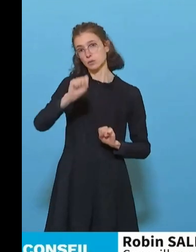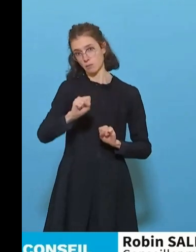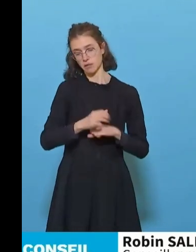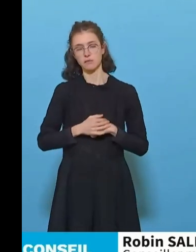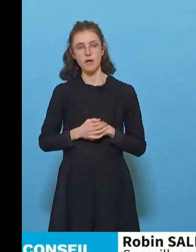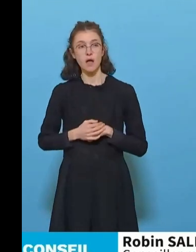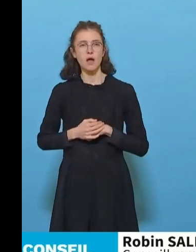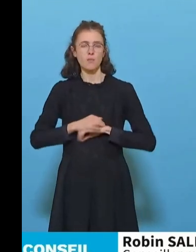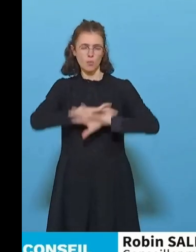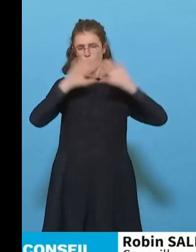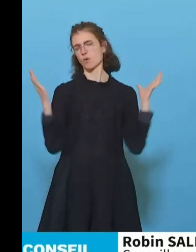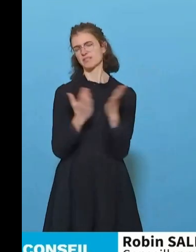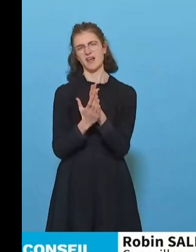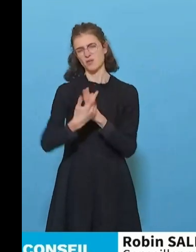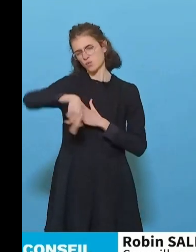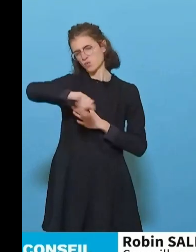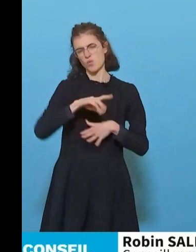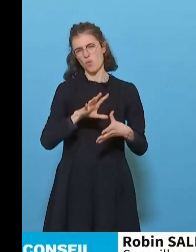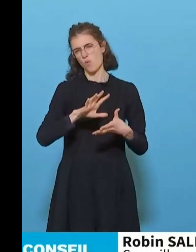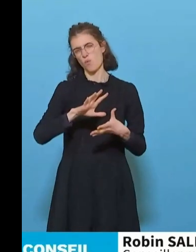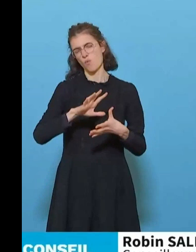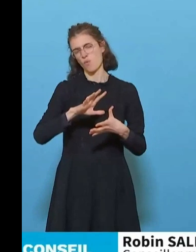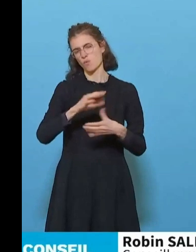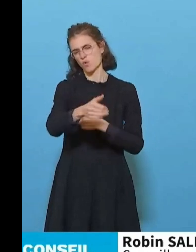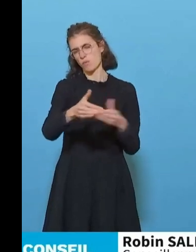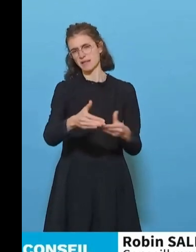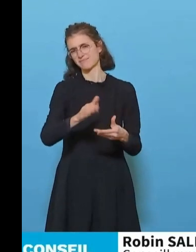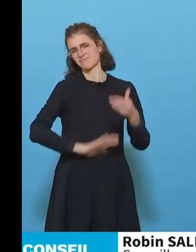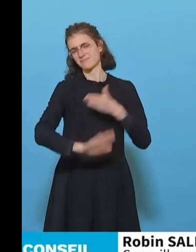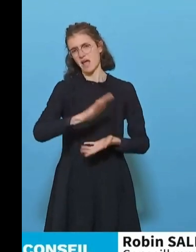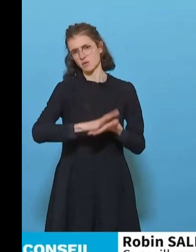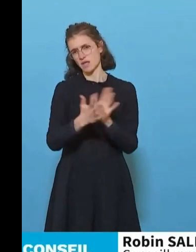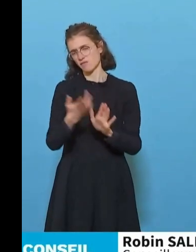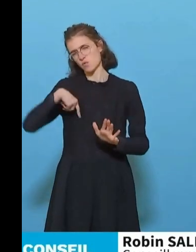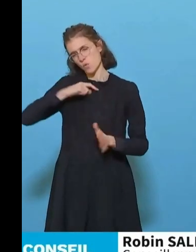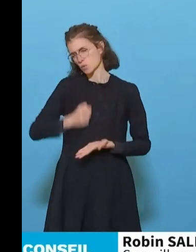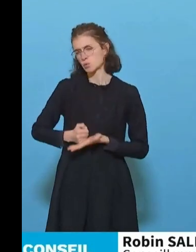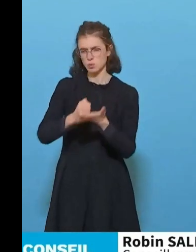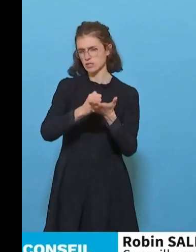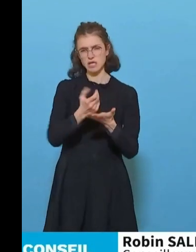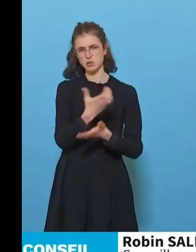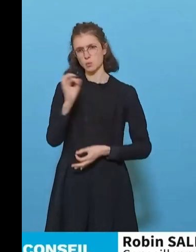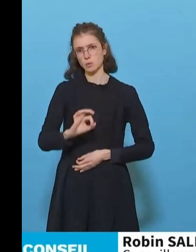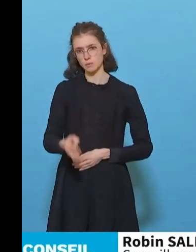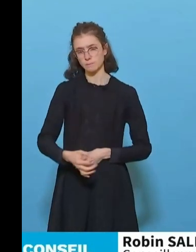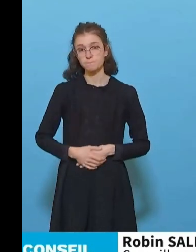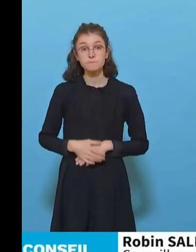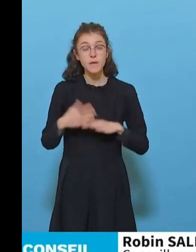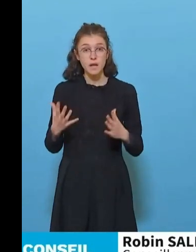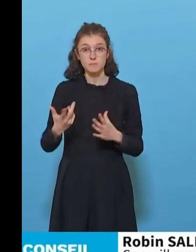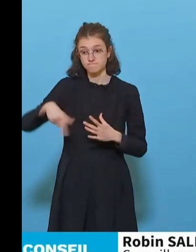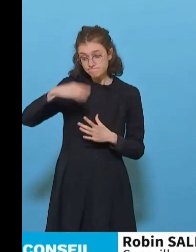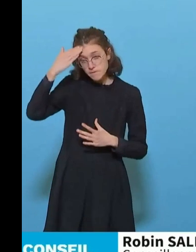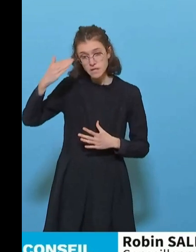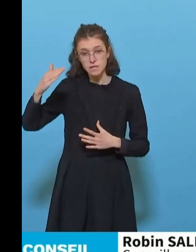monde associatif, dont nous saluons l'engagement sans faille. Alors oui, mes chers collègues, faire de la politique, c'est faire des